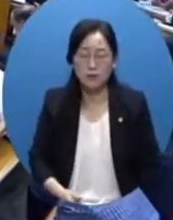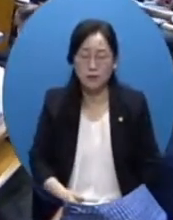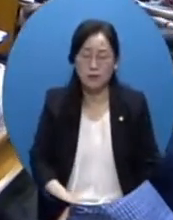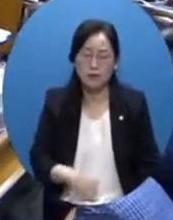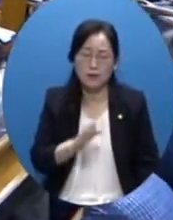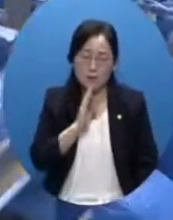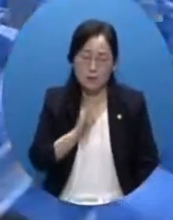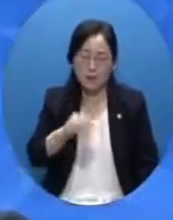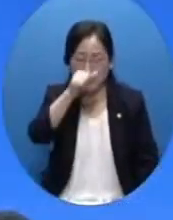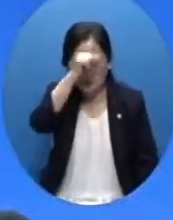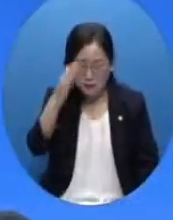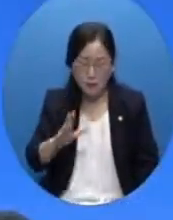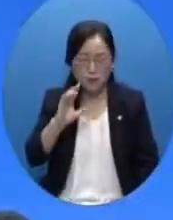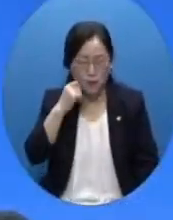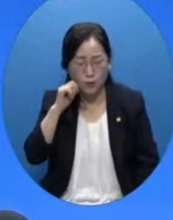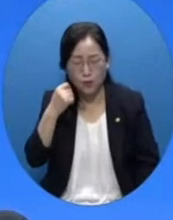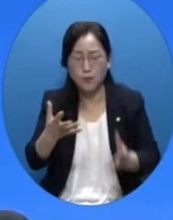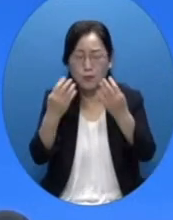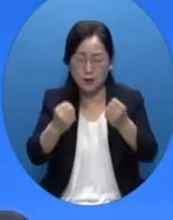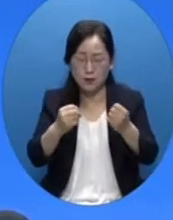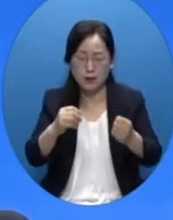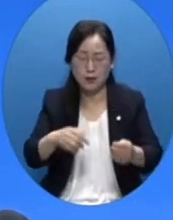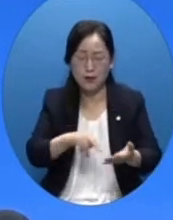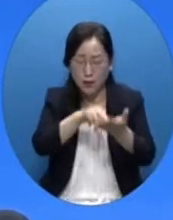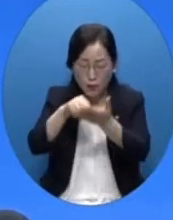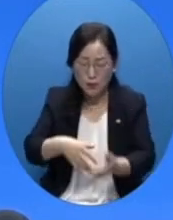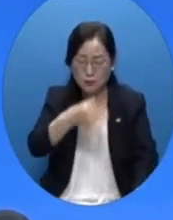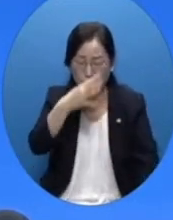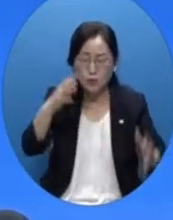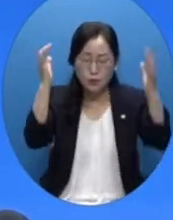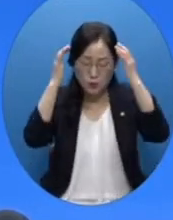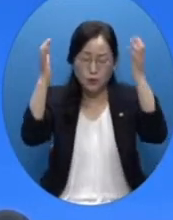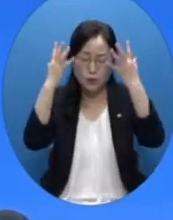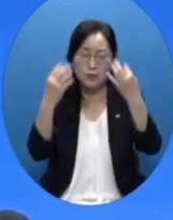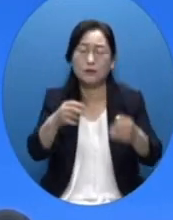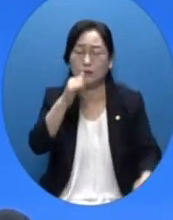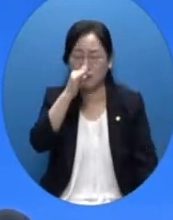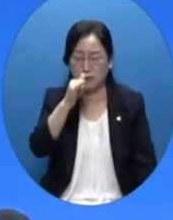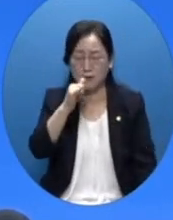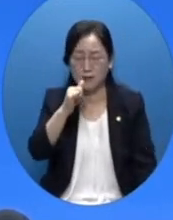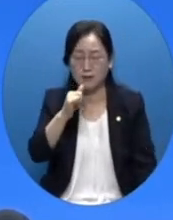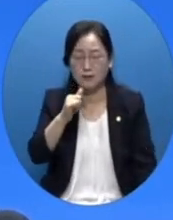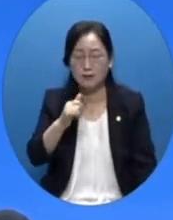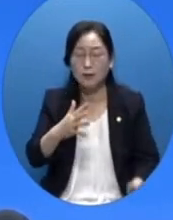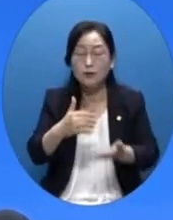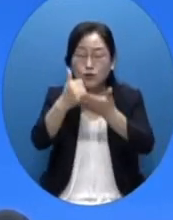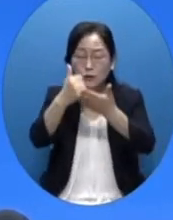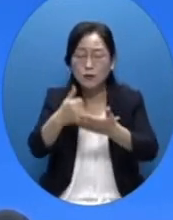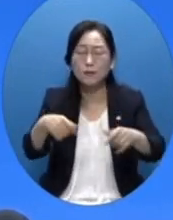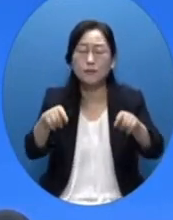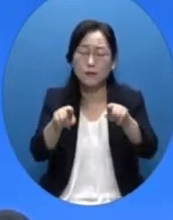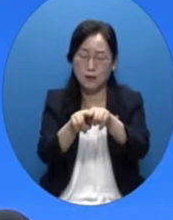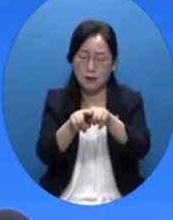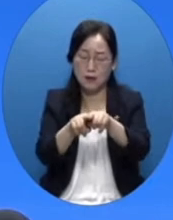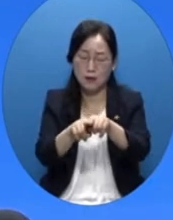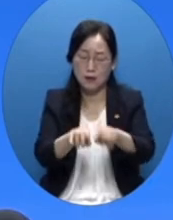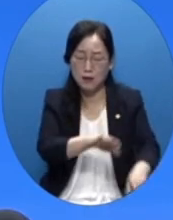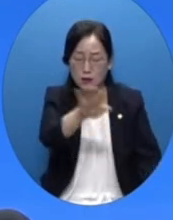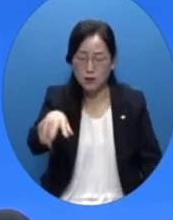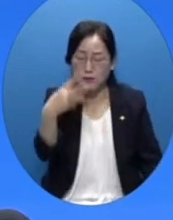인생의 어려운 길에서 괴롭고 힘들고 고통스러운 길에서 쥐 메 함께 하시고 우리를